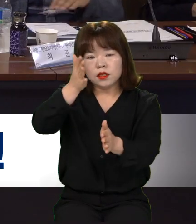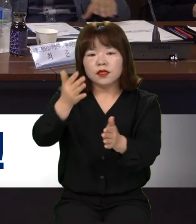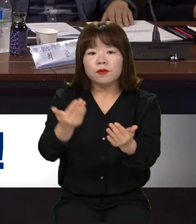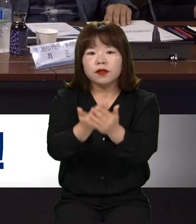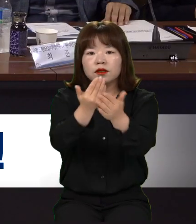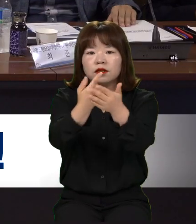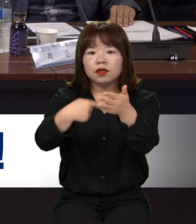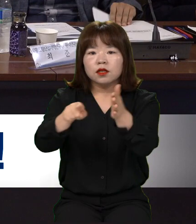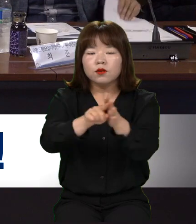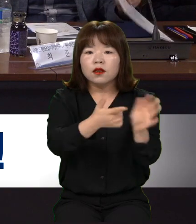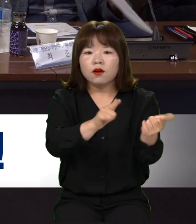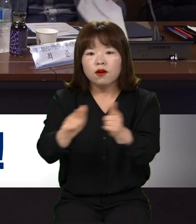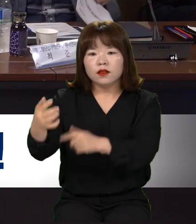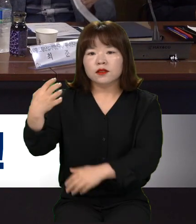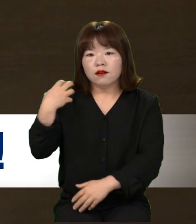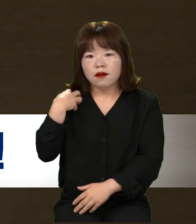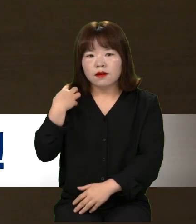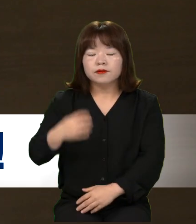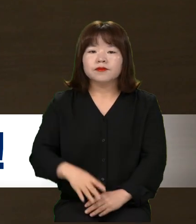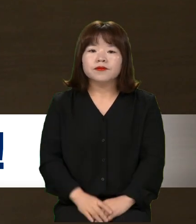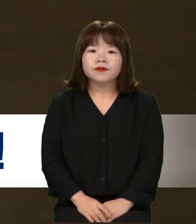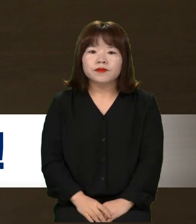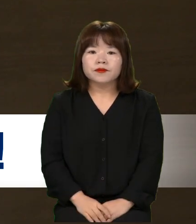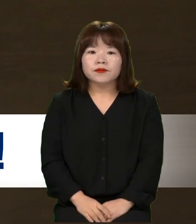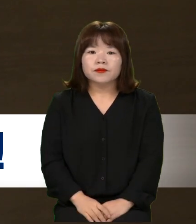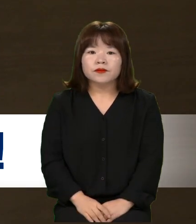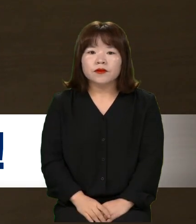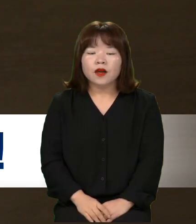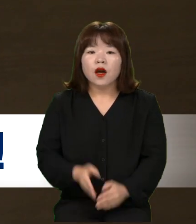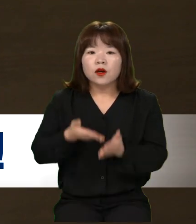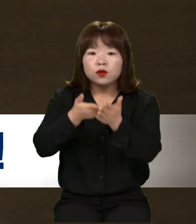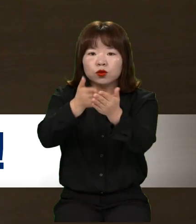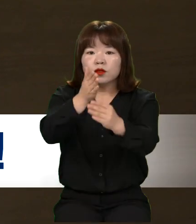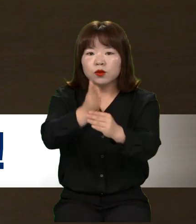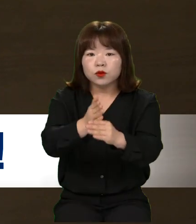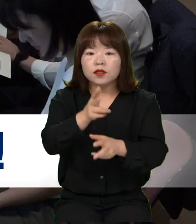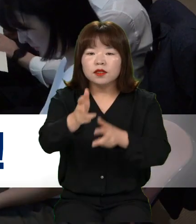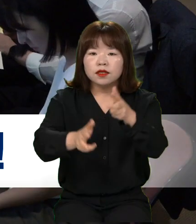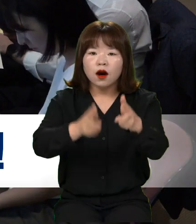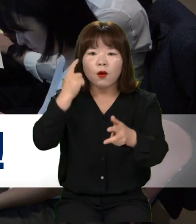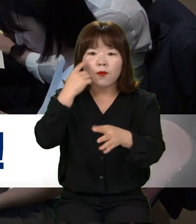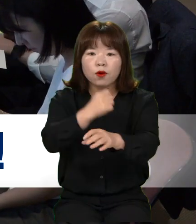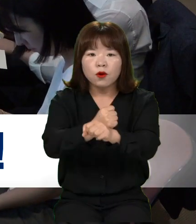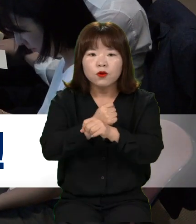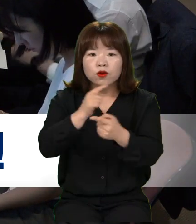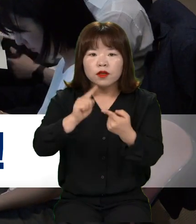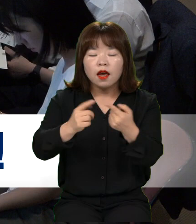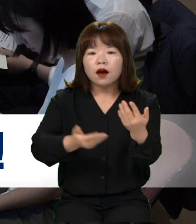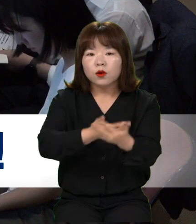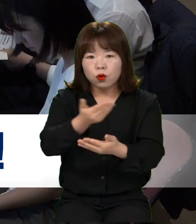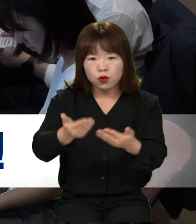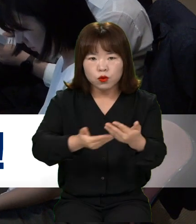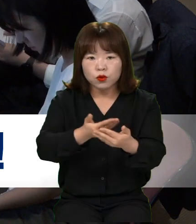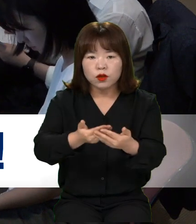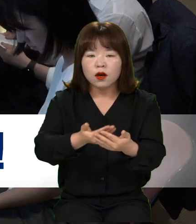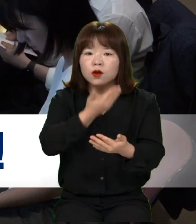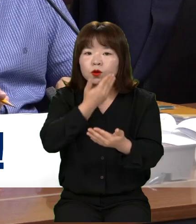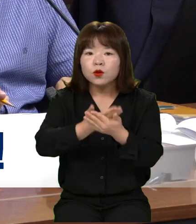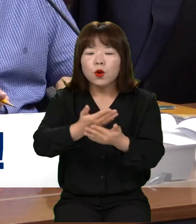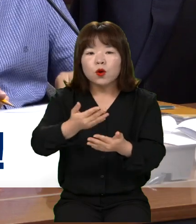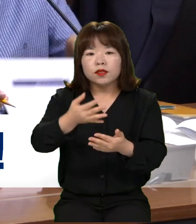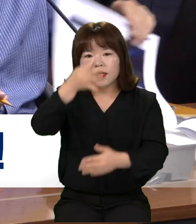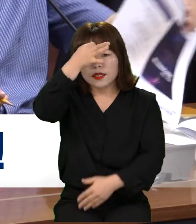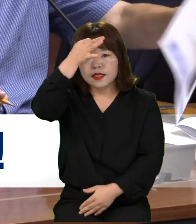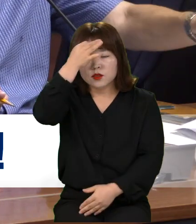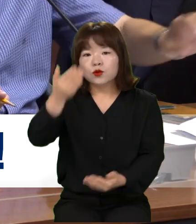혁신도시로 도약하기 위한 다양한 역할을 하게 됩니다 분야별 추진 중인 사업 및 연구에 대한 교류